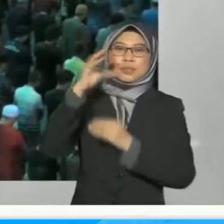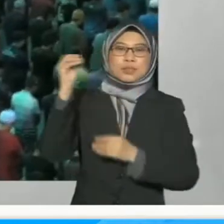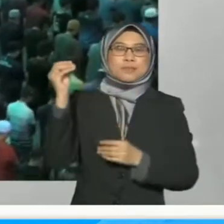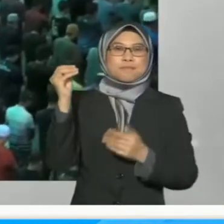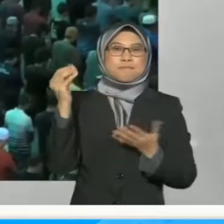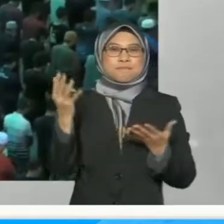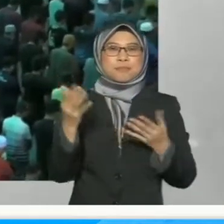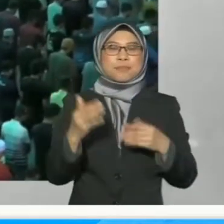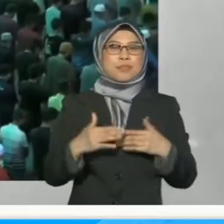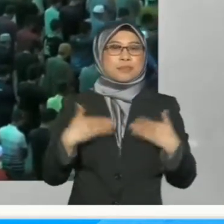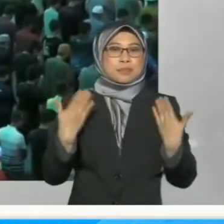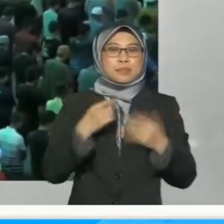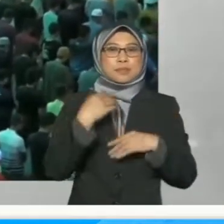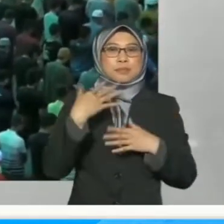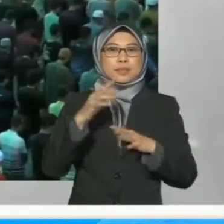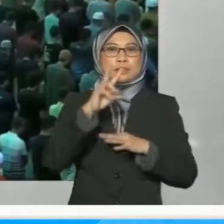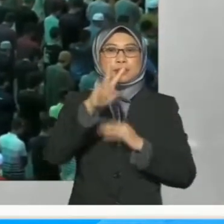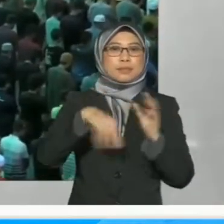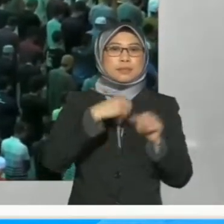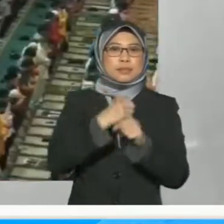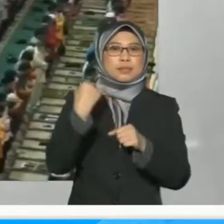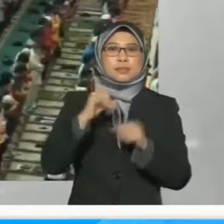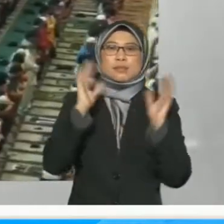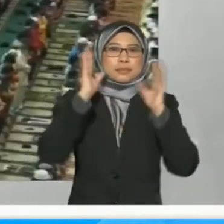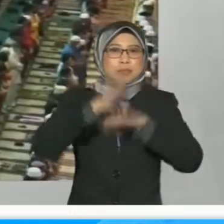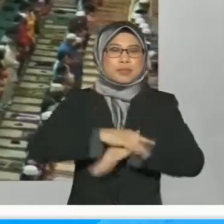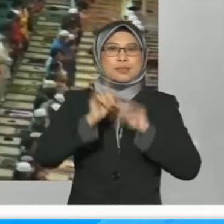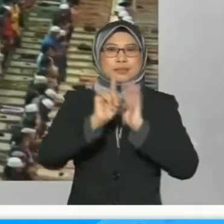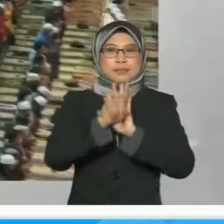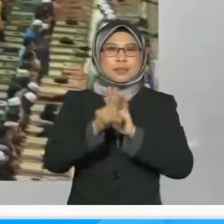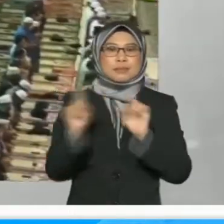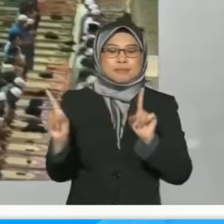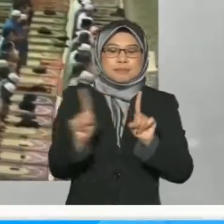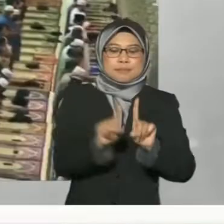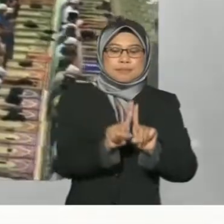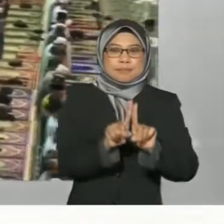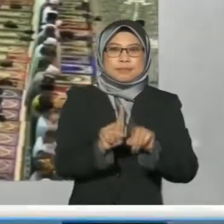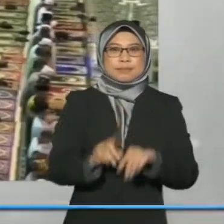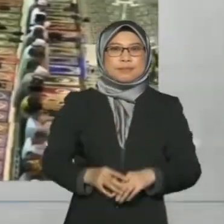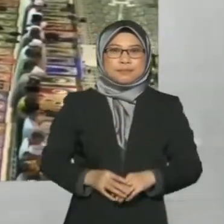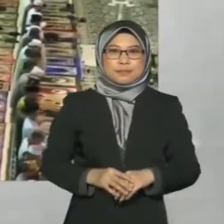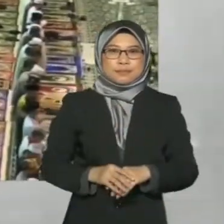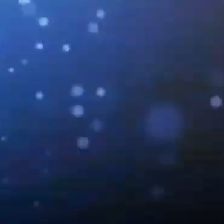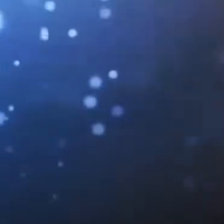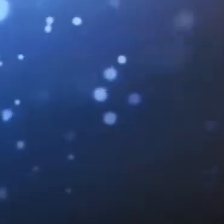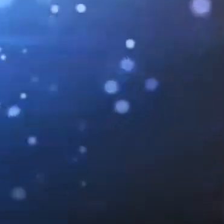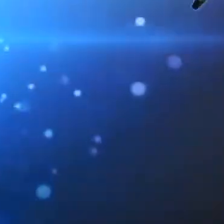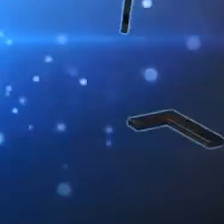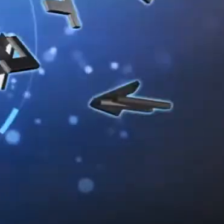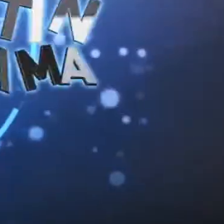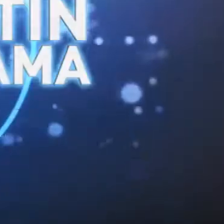selepas hampir dua tahun tidak dapat sembahyang berjemaah merapat site Map